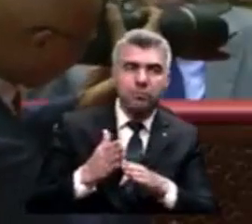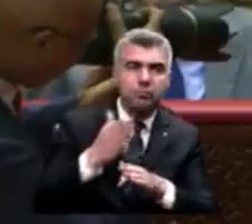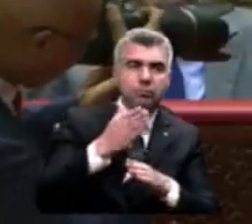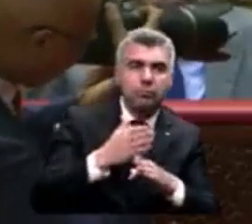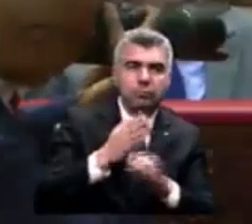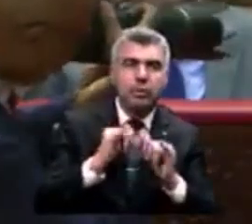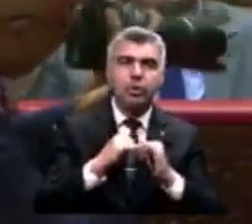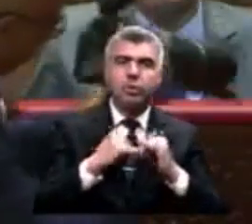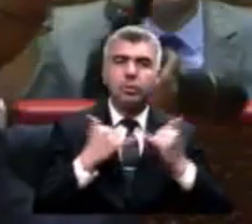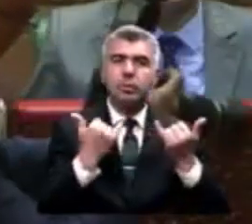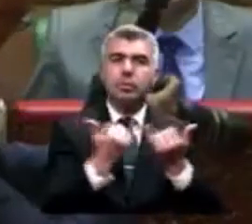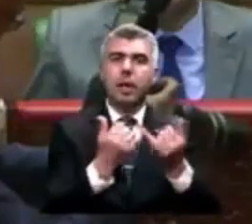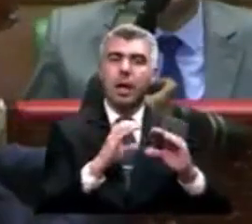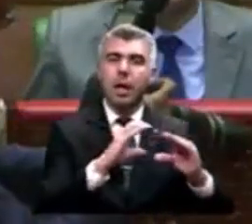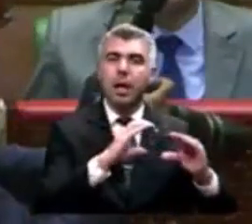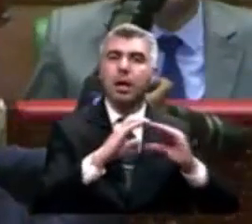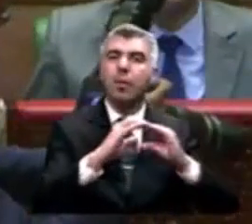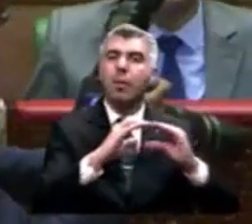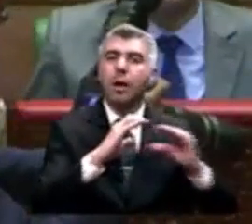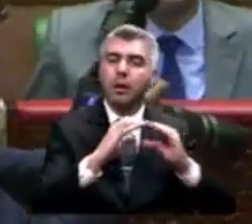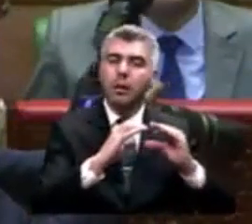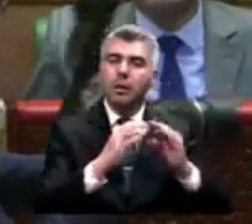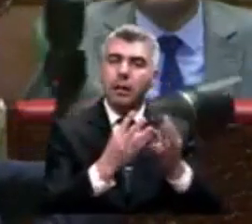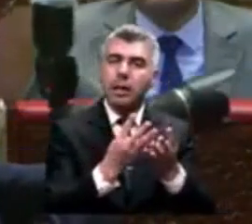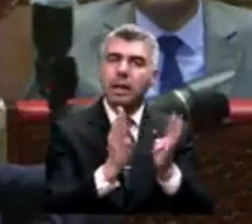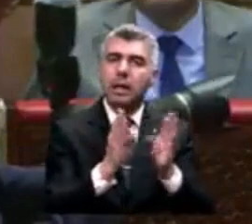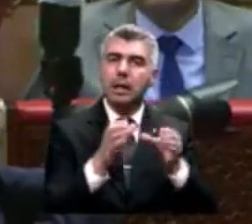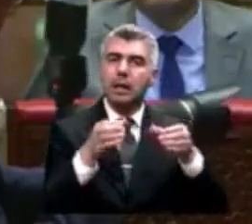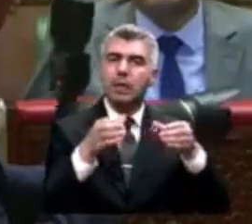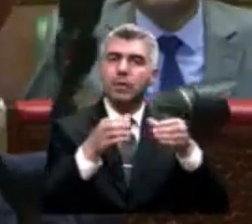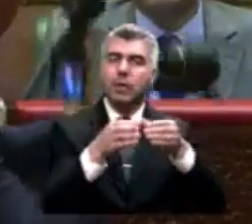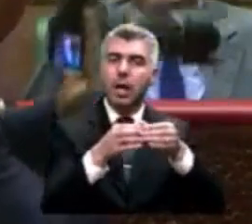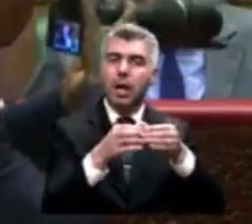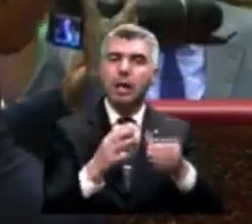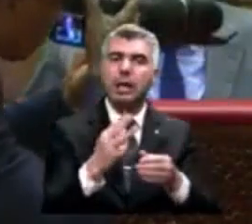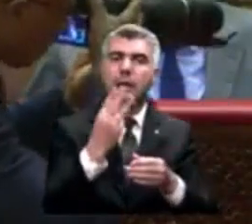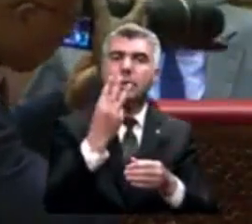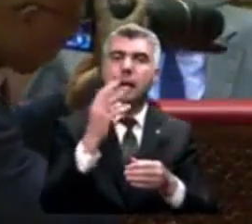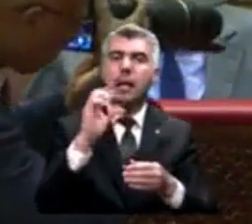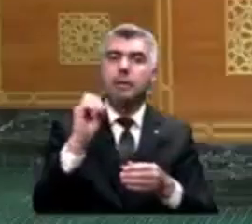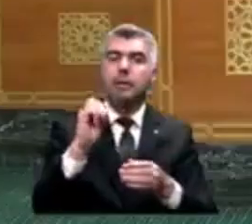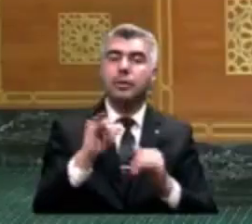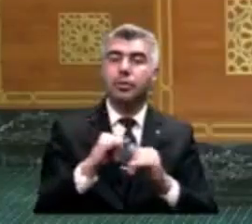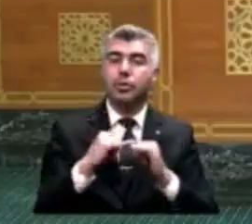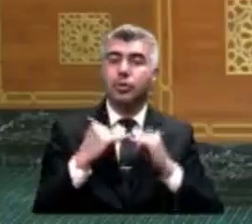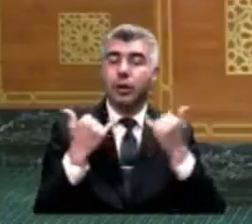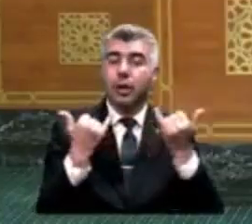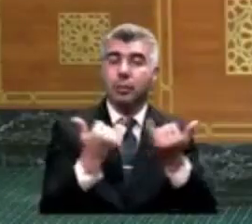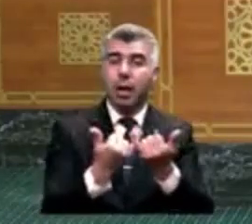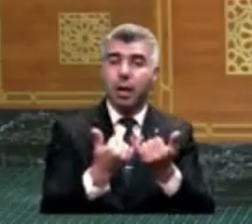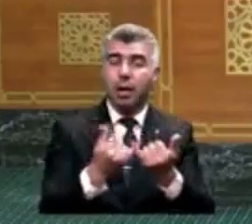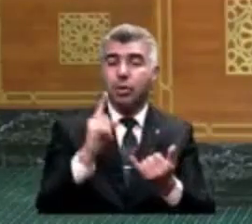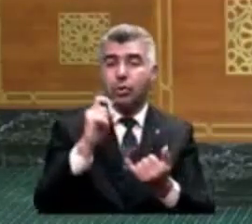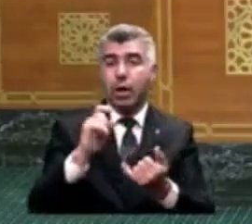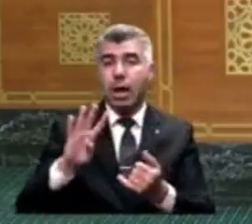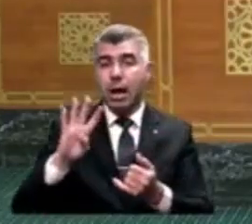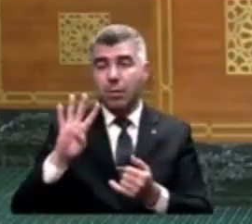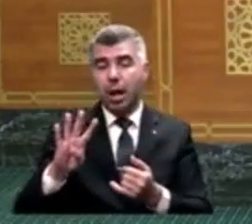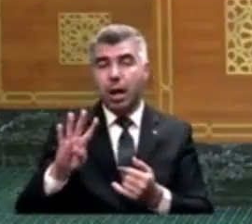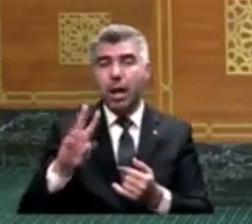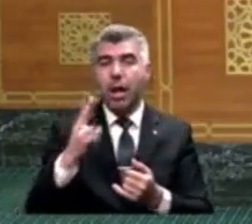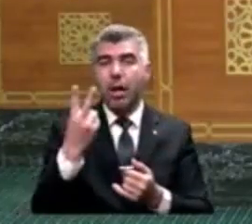الحوار، إذ عقدت اللجنة المشتركة 30 اجتماع منذ شهر أبريل